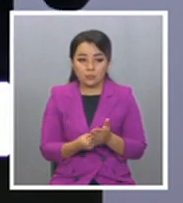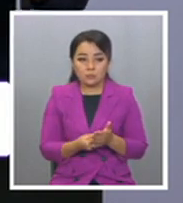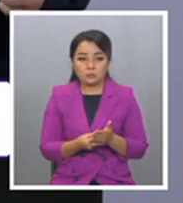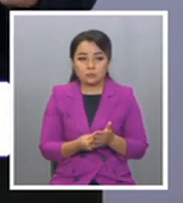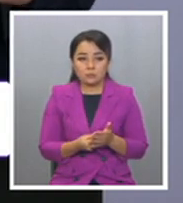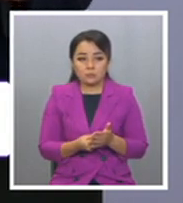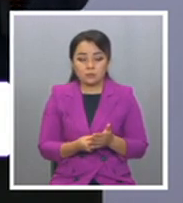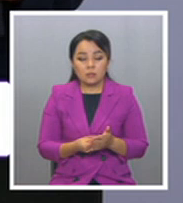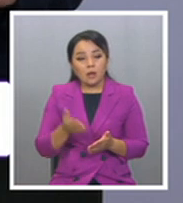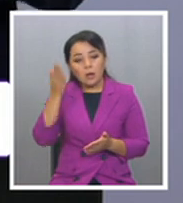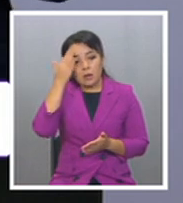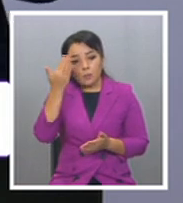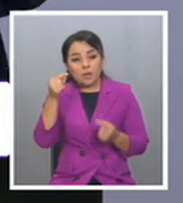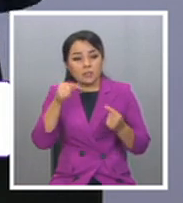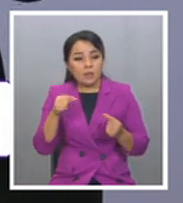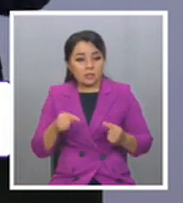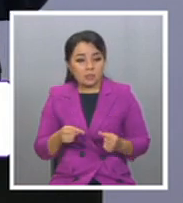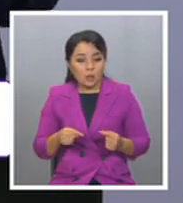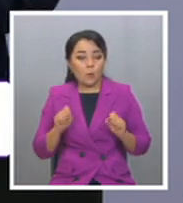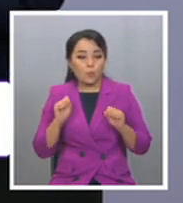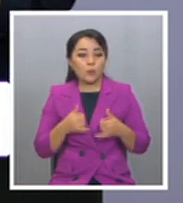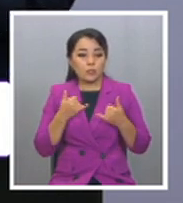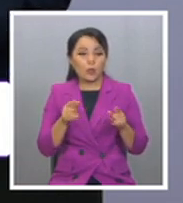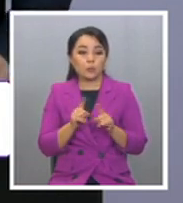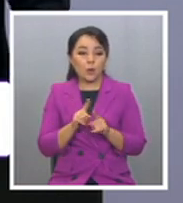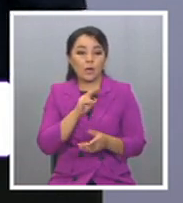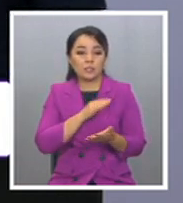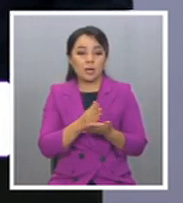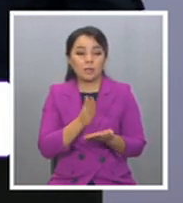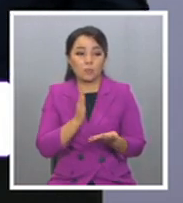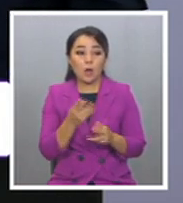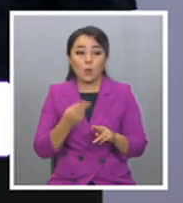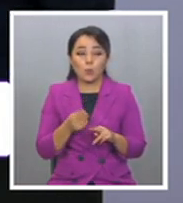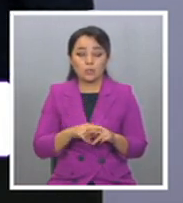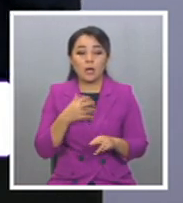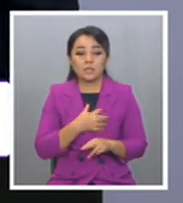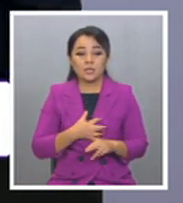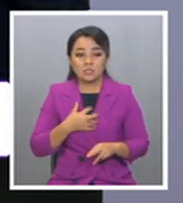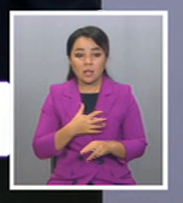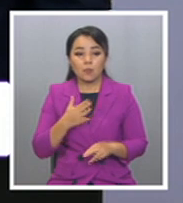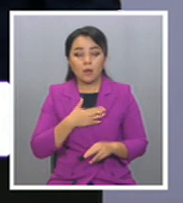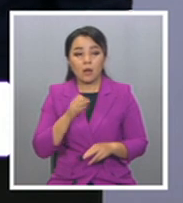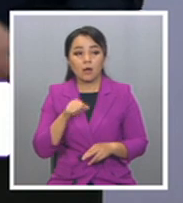өзінің қабілетіне орай және мүмкіндігіне орай қызмет етті. Осының негізінде біз Адам